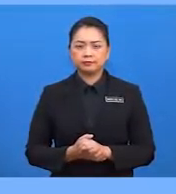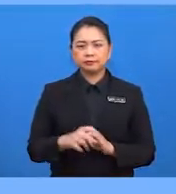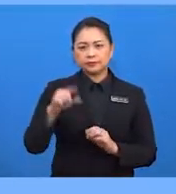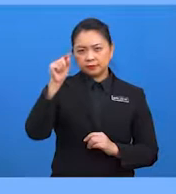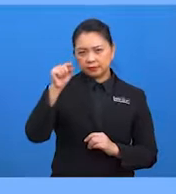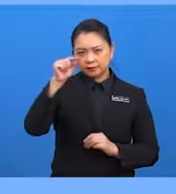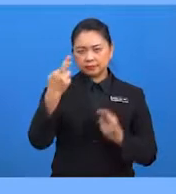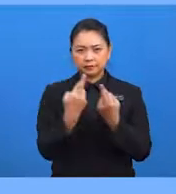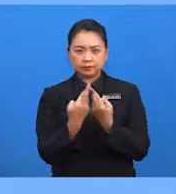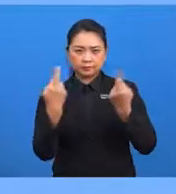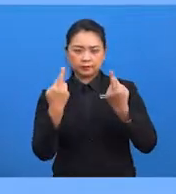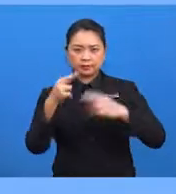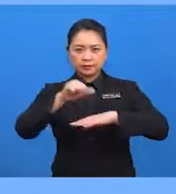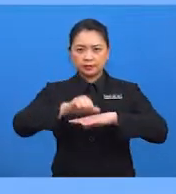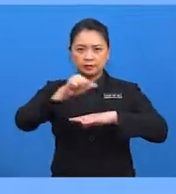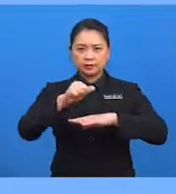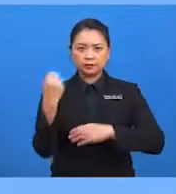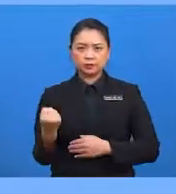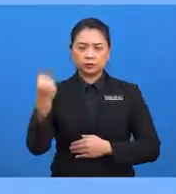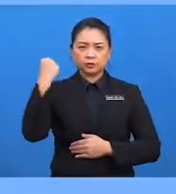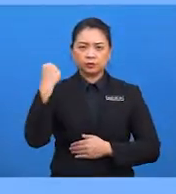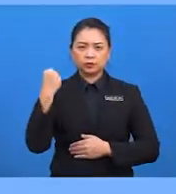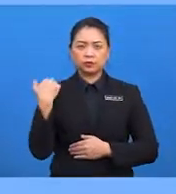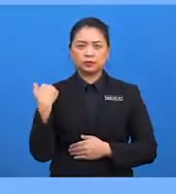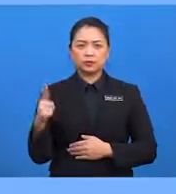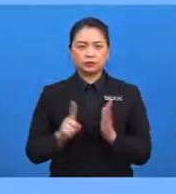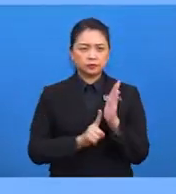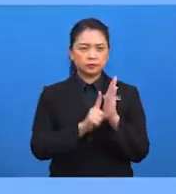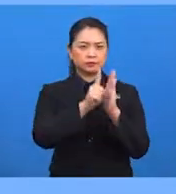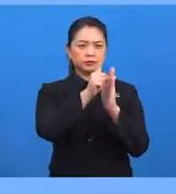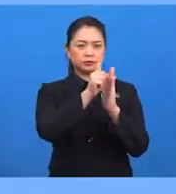Darjah penceraian asid kuat adalah tinggi.